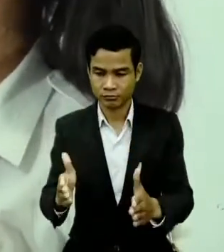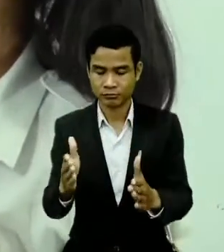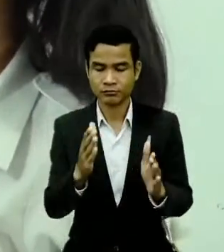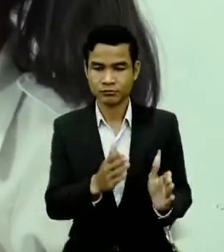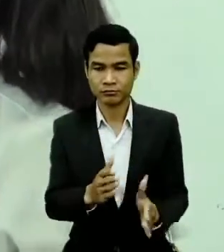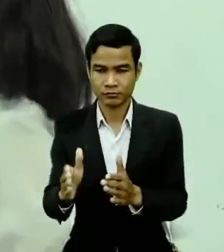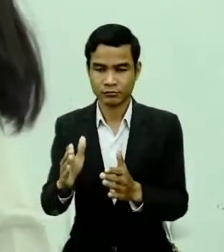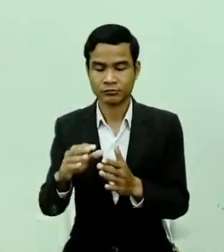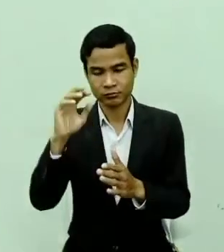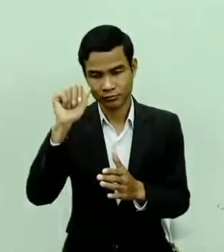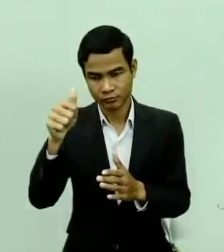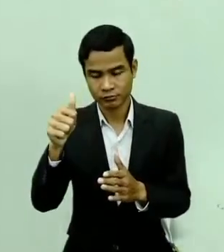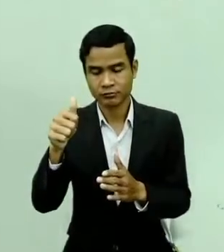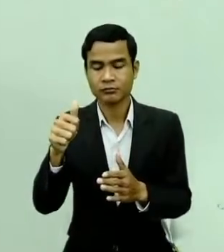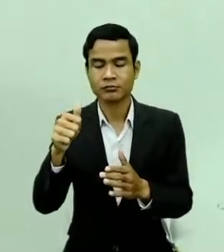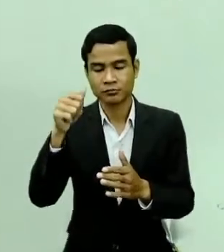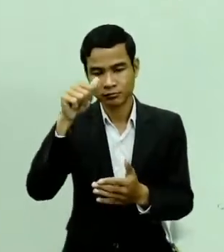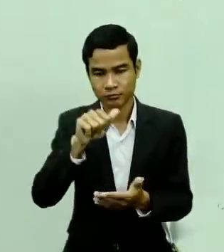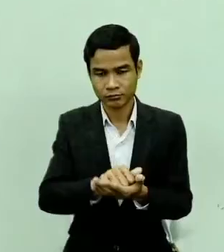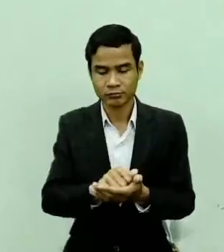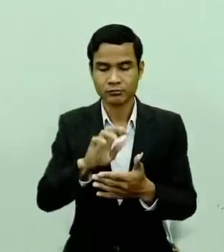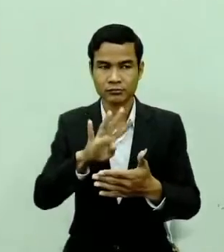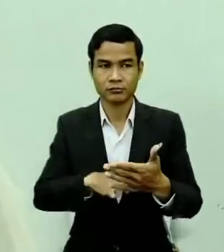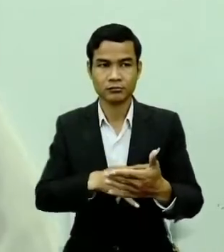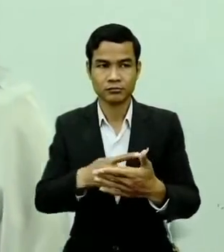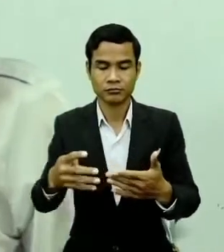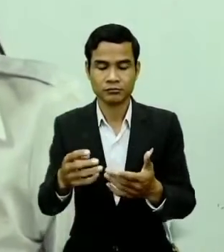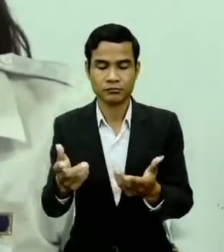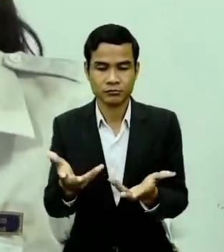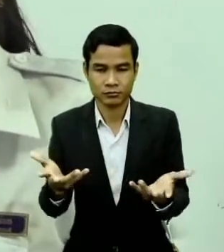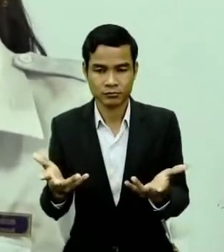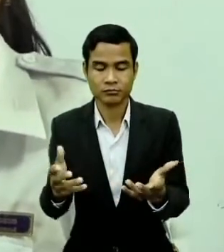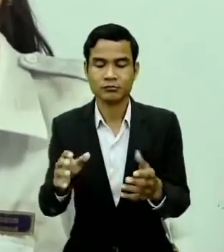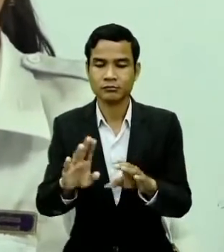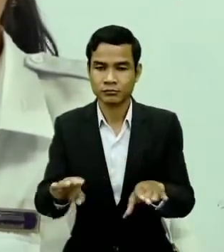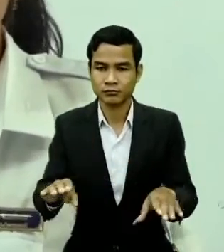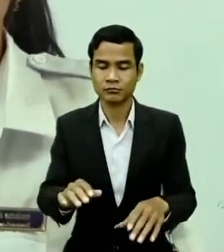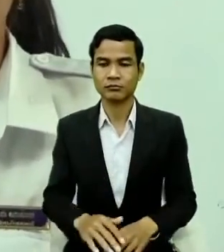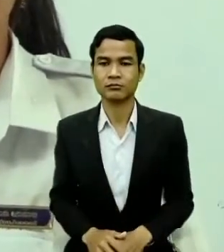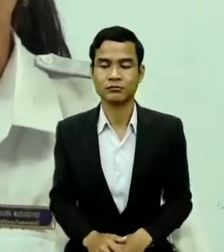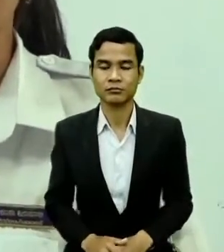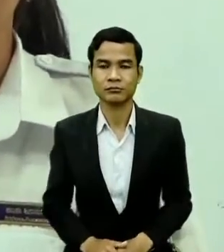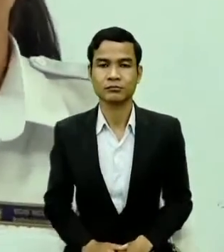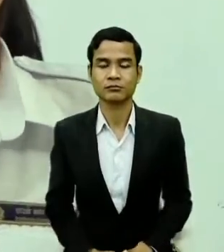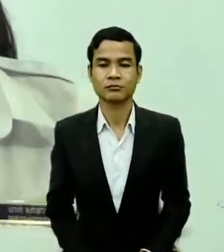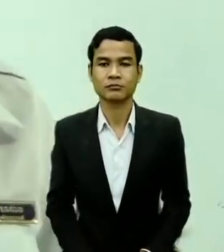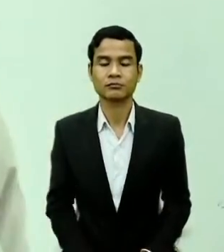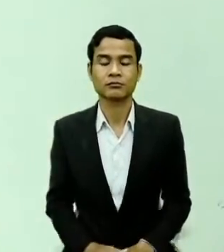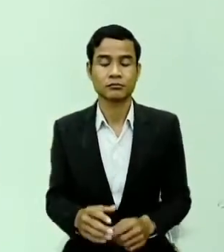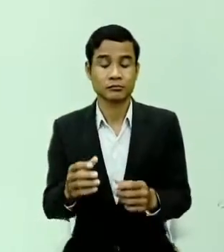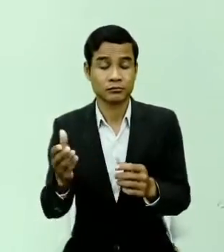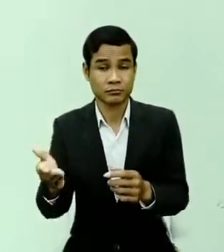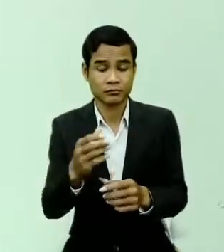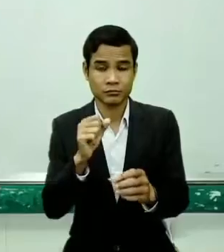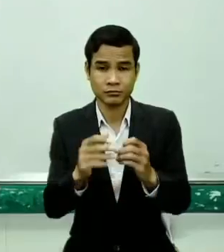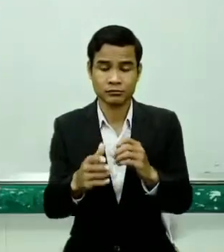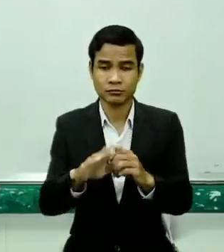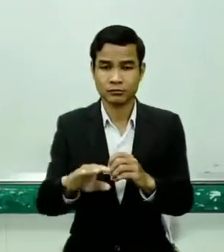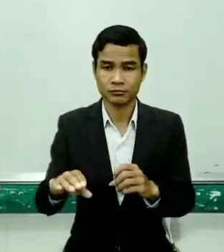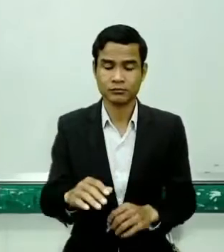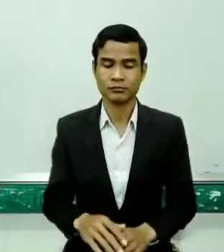chóm nâng xâm rạch phan ca đôi mà địch chà tỏ chắc dương chạp